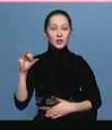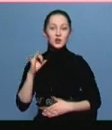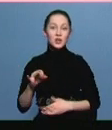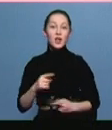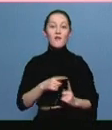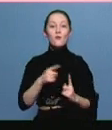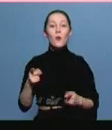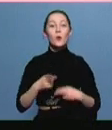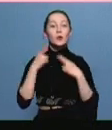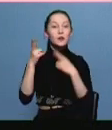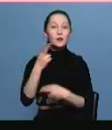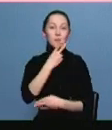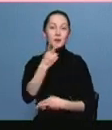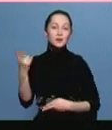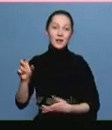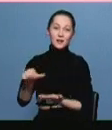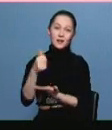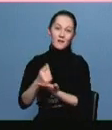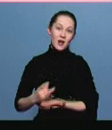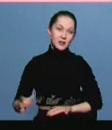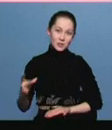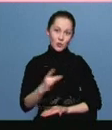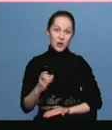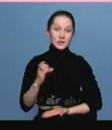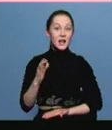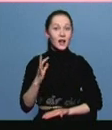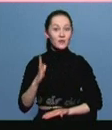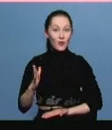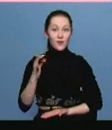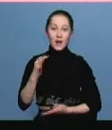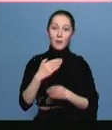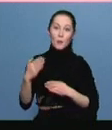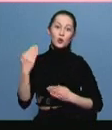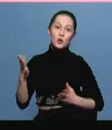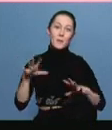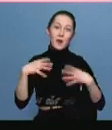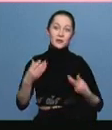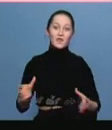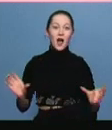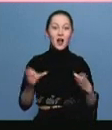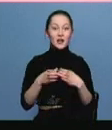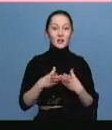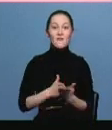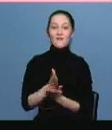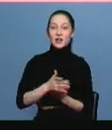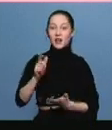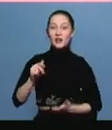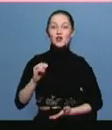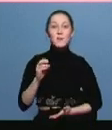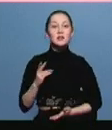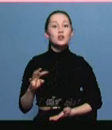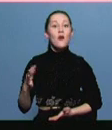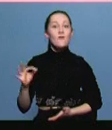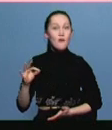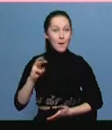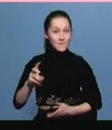поездки обновленный вокзал посетил и глава республики Александр Соловьев, а чуть позднее он поздравил коллектив и ветеранов Чепецкого механического завода